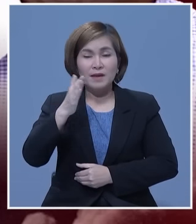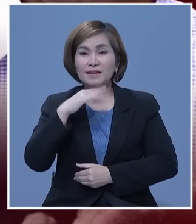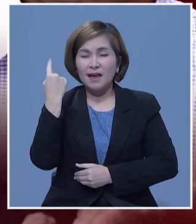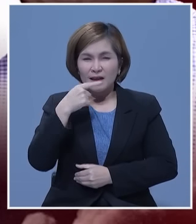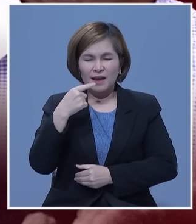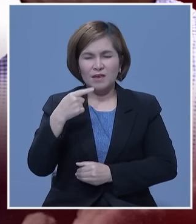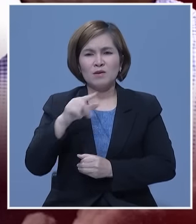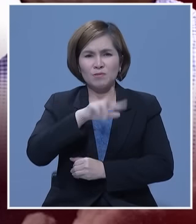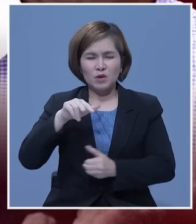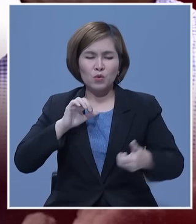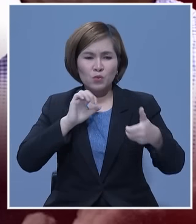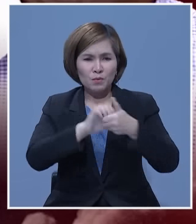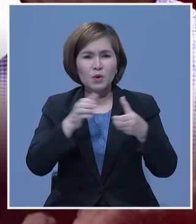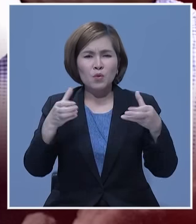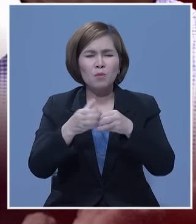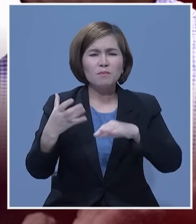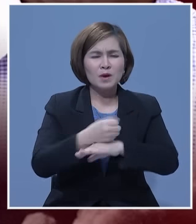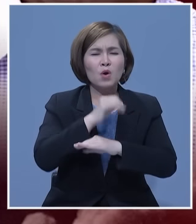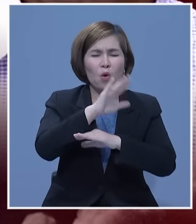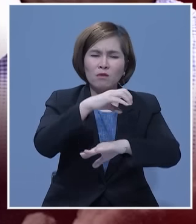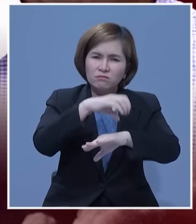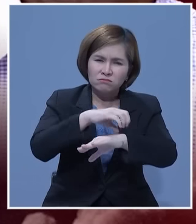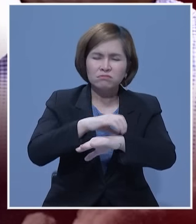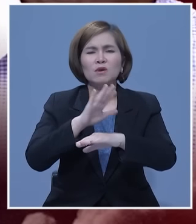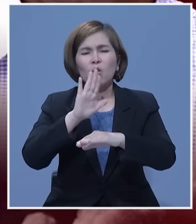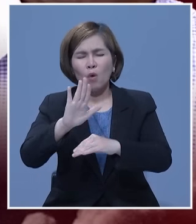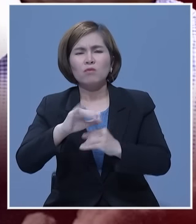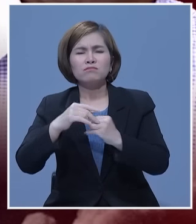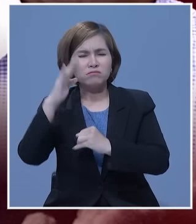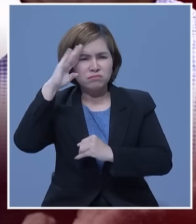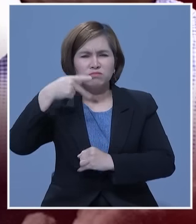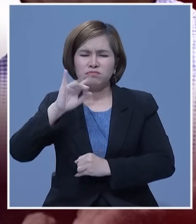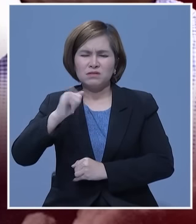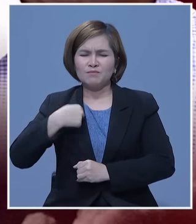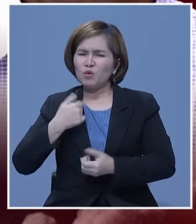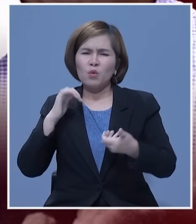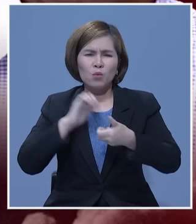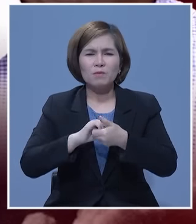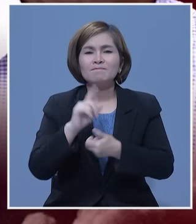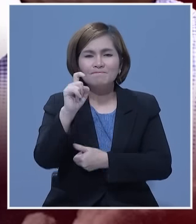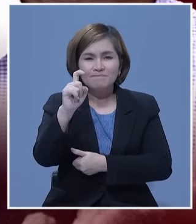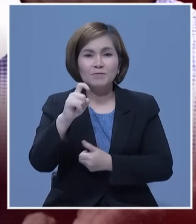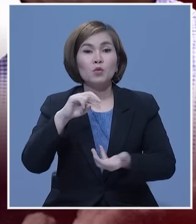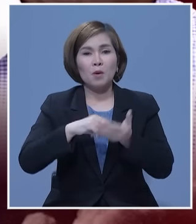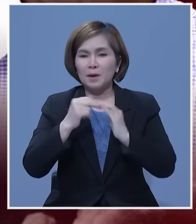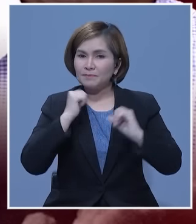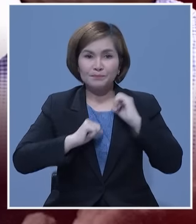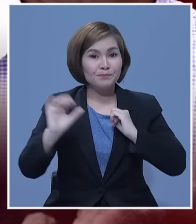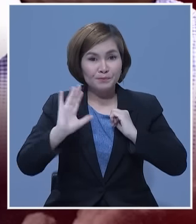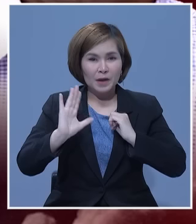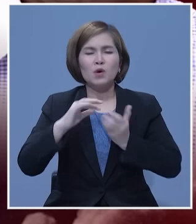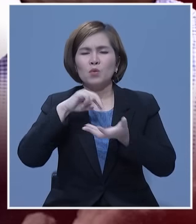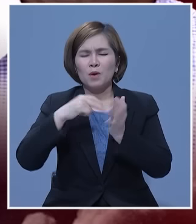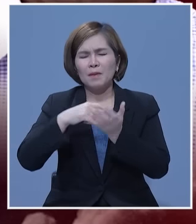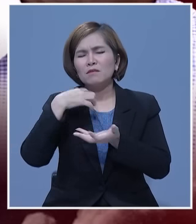มีลุงเขาไม่สามารถอยู่ร่วมกันได้จึงขอยุติบทบาทพร้อมกับยืนยันว่าไม่ใช่การเล่นละครคือในรายการพี่